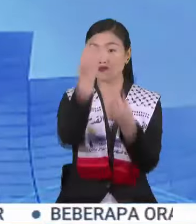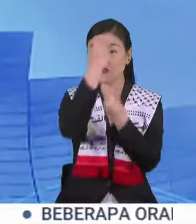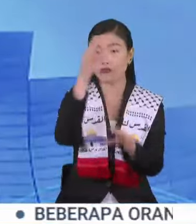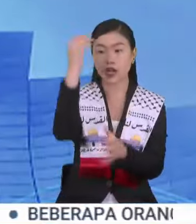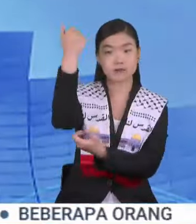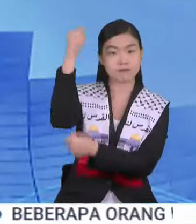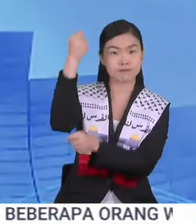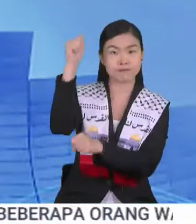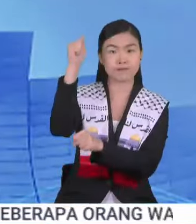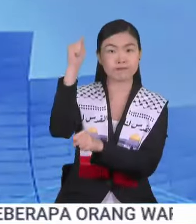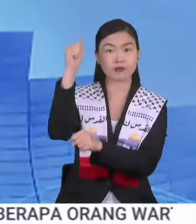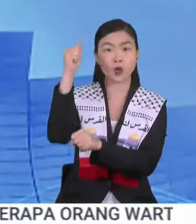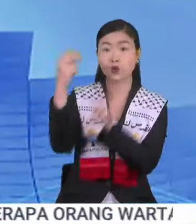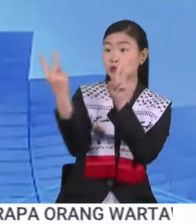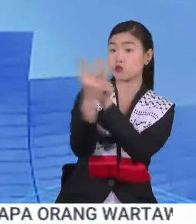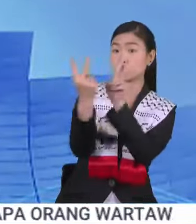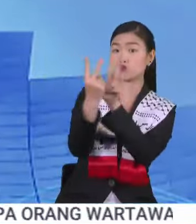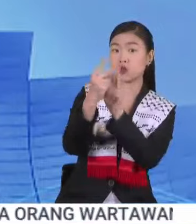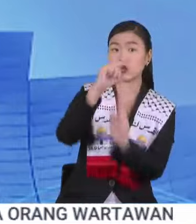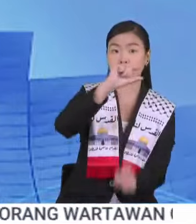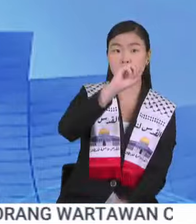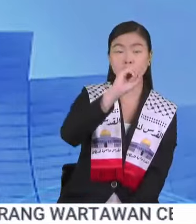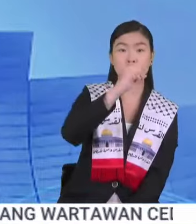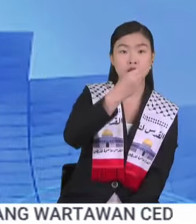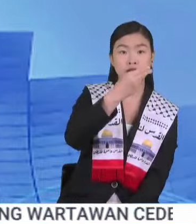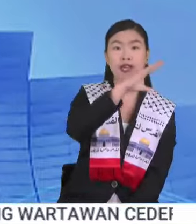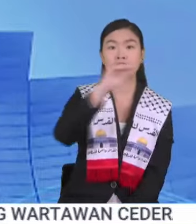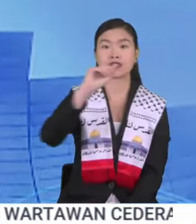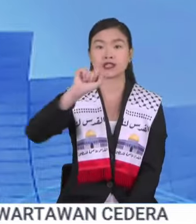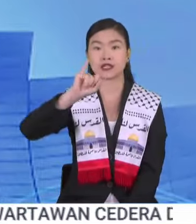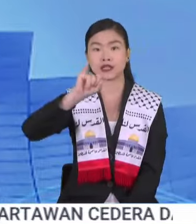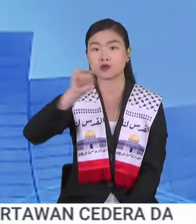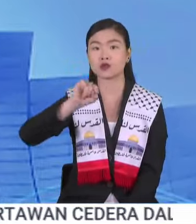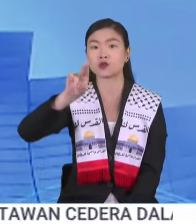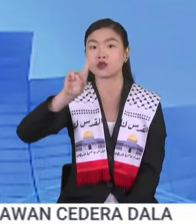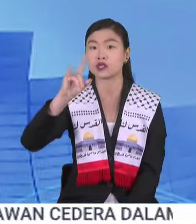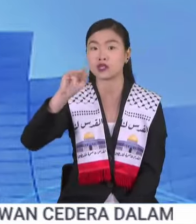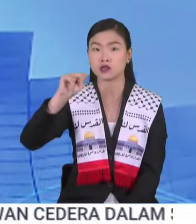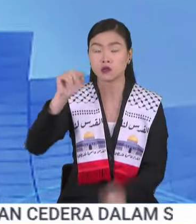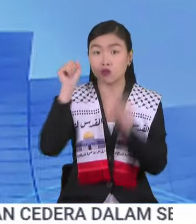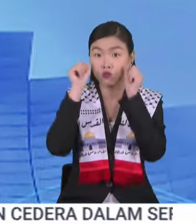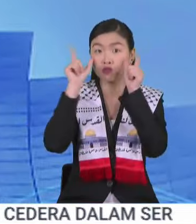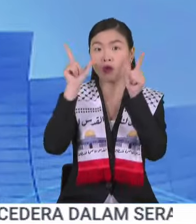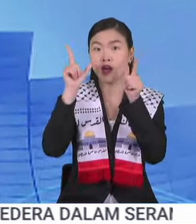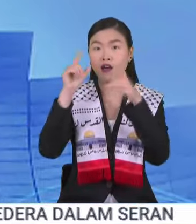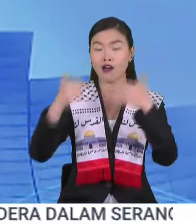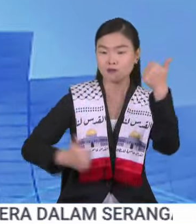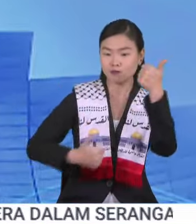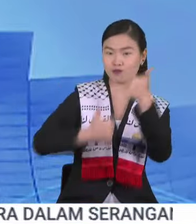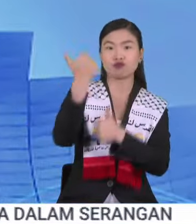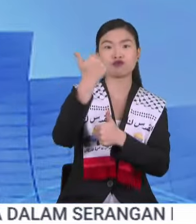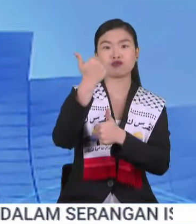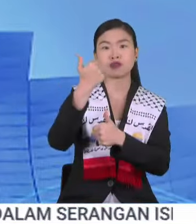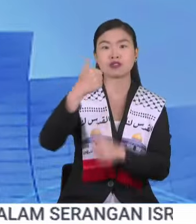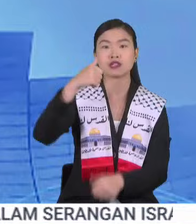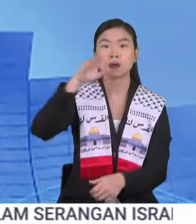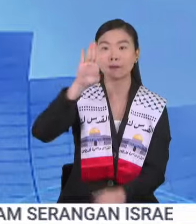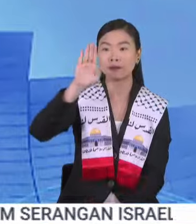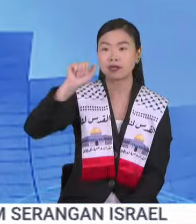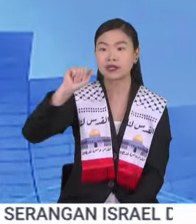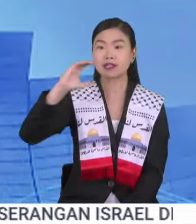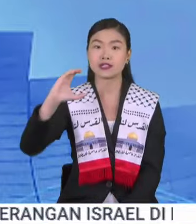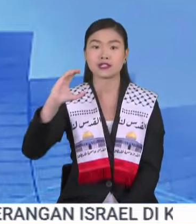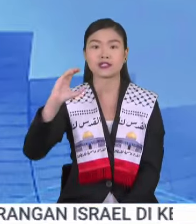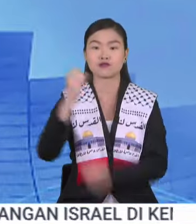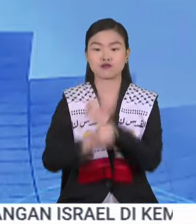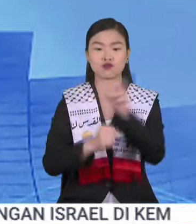Perkembangan sukan. Gandingan bergu lelaki negara Go Zife Nur Izzuddin Rumsani mencipta kejutan selangkah lagi untuk merangkul gelaran juara kejohanan badminton